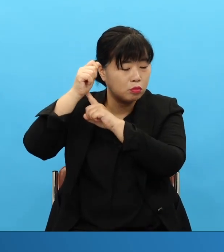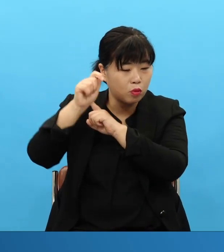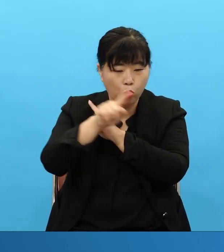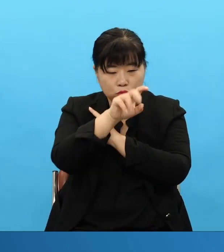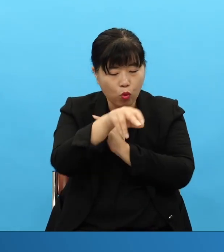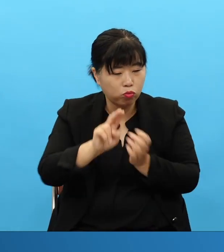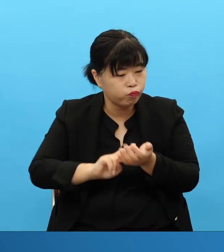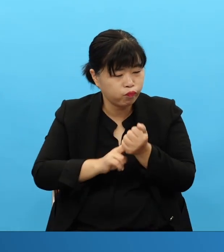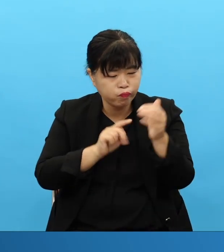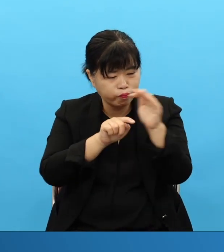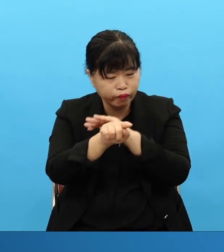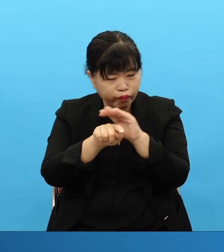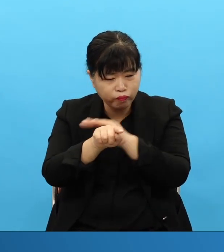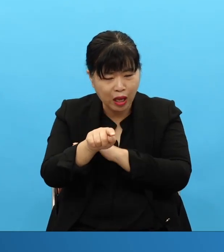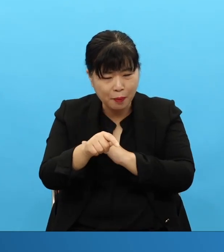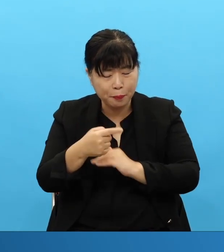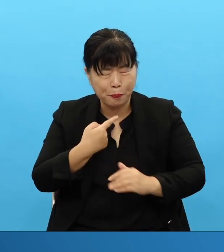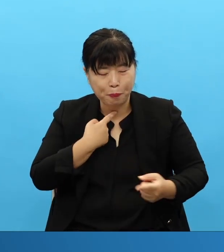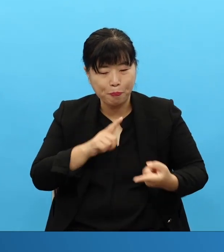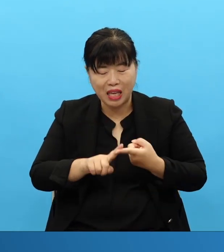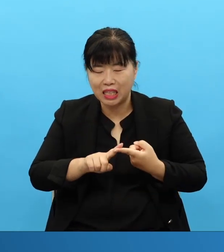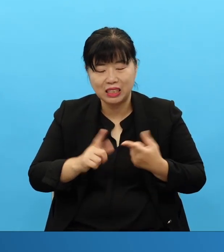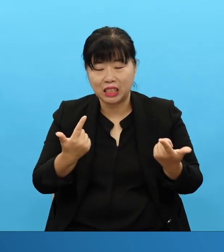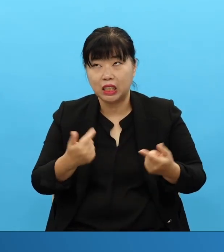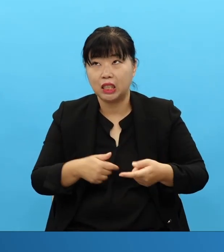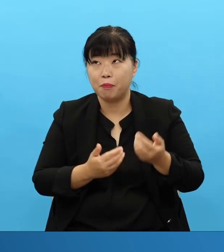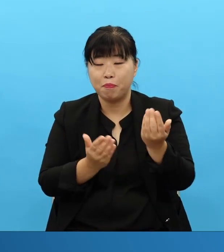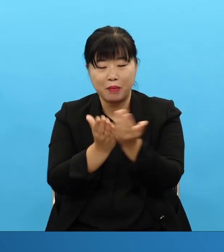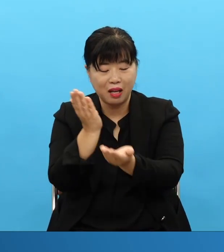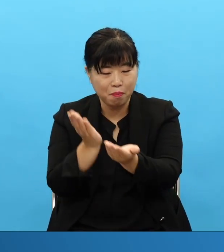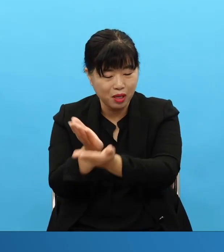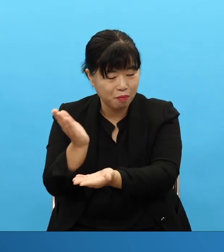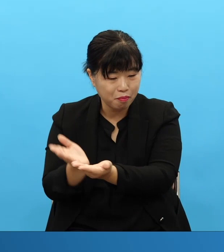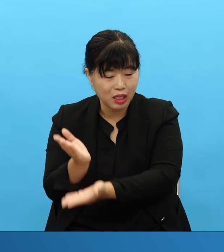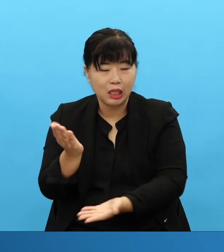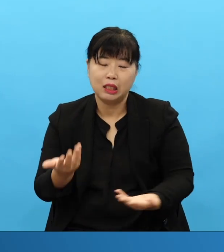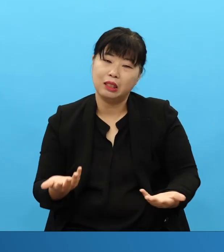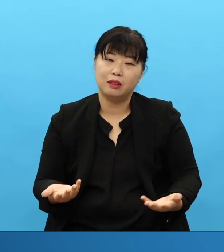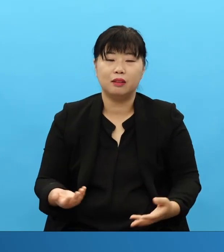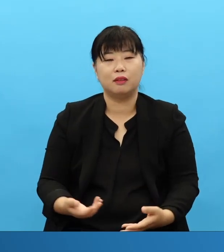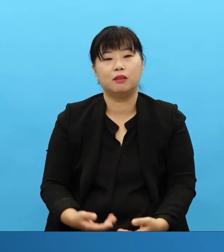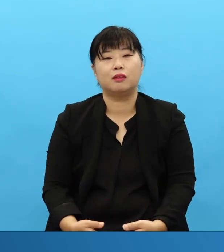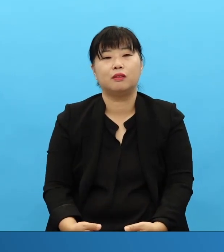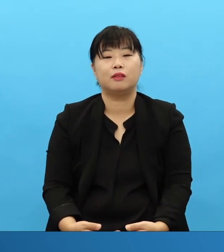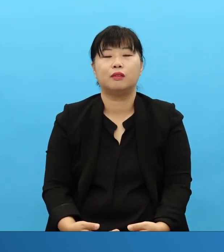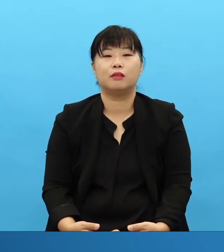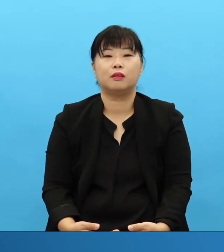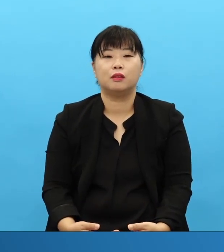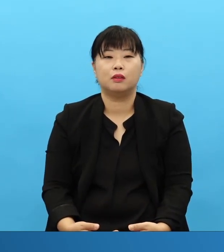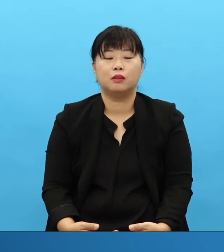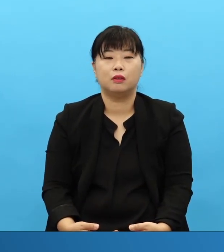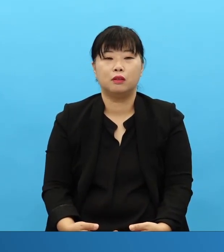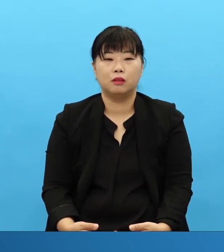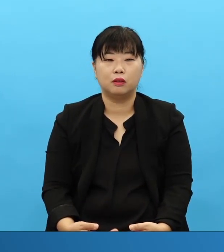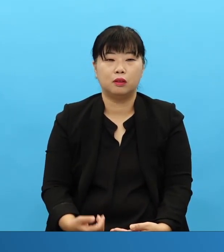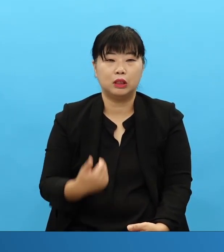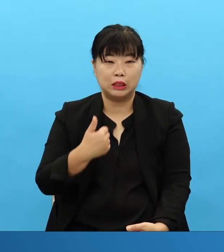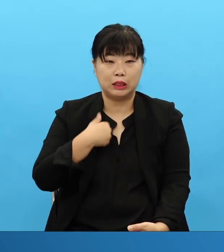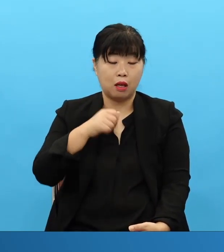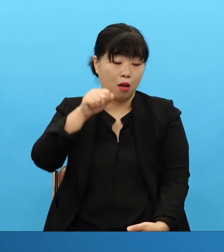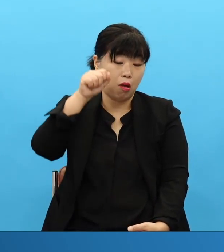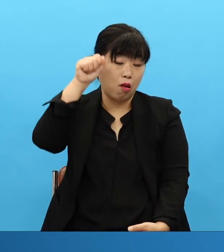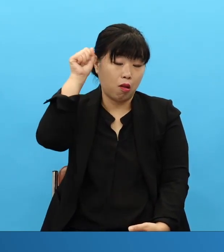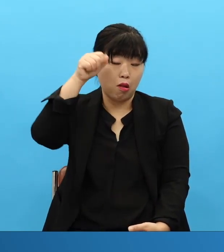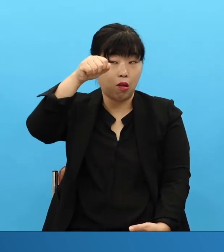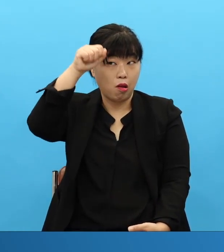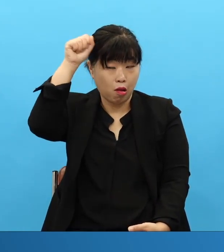very strange worry, isn't it? 그런데 공통적으로 내 머리를 늘 깎아준 사람이 나이 너무 많아 은퇴를 했어요. And the person that's